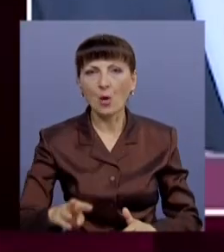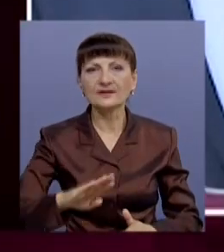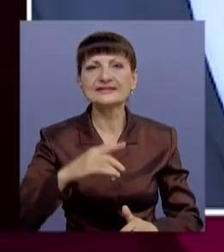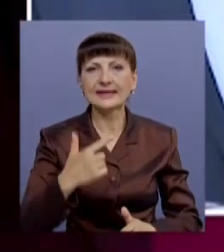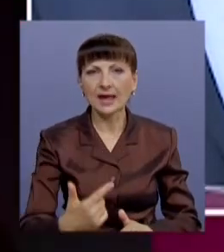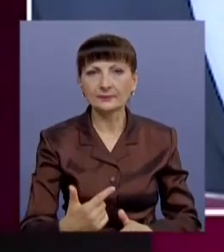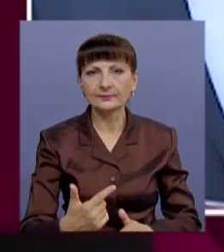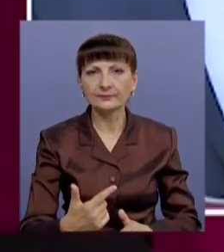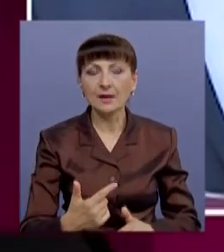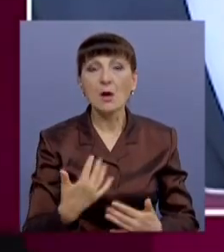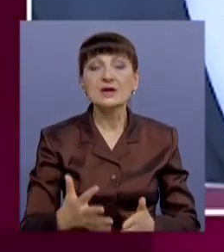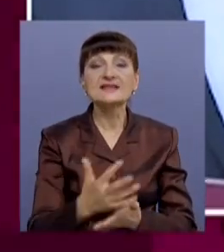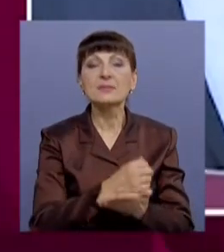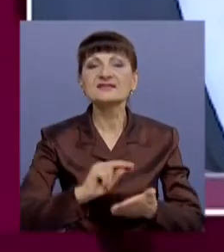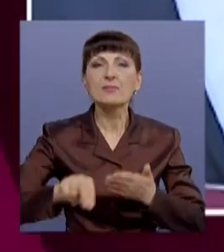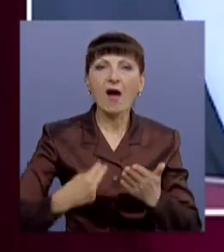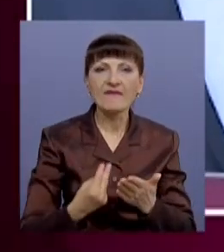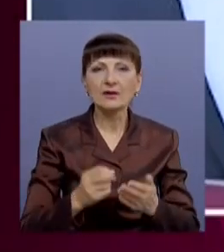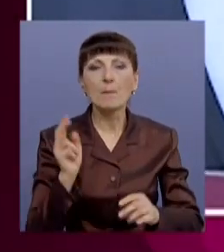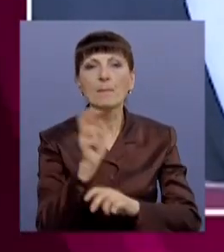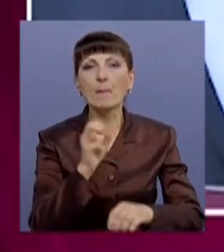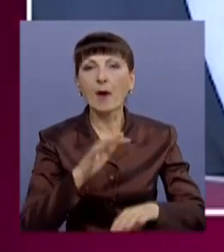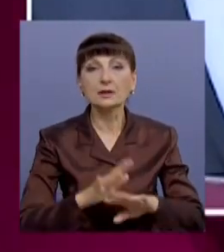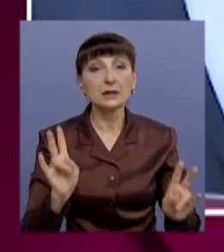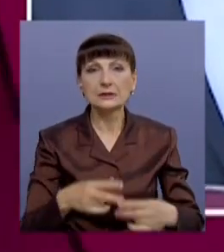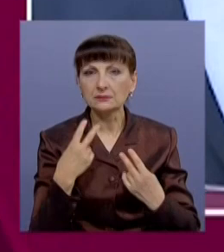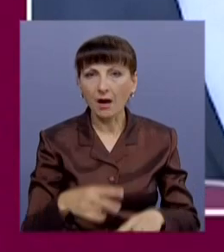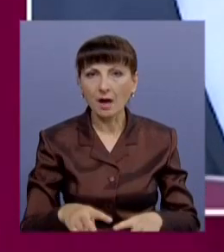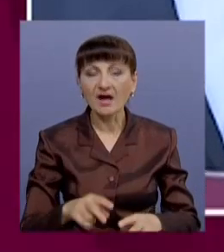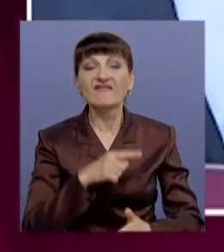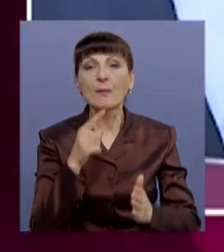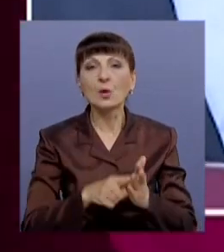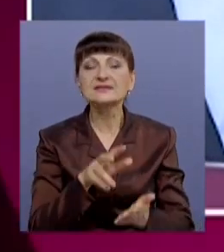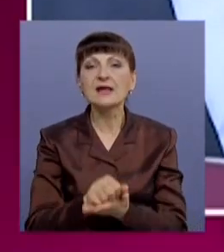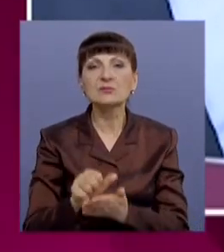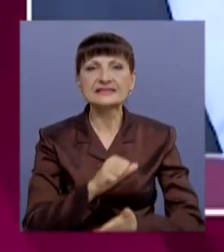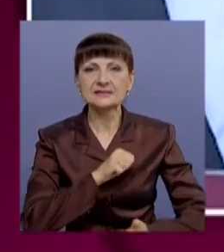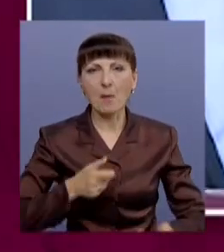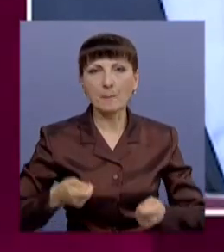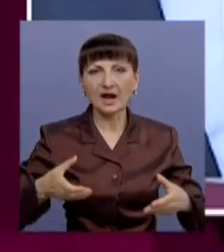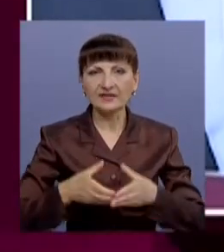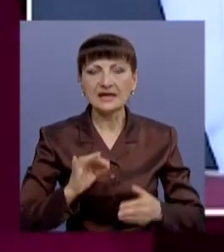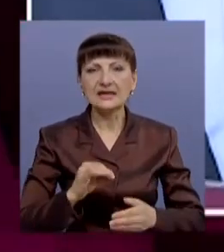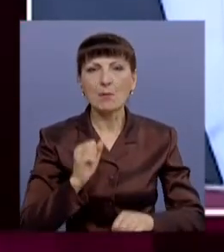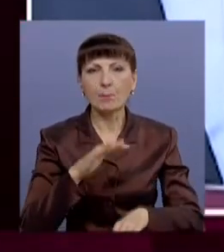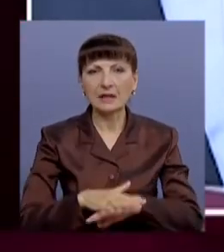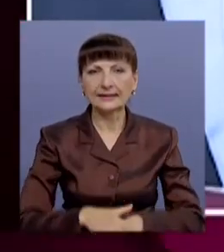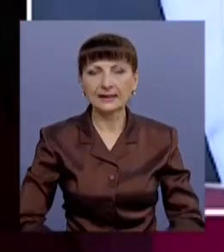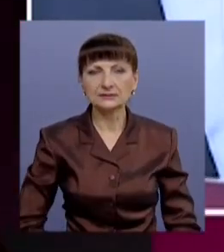тенге. Собирать справки и идти в банки не обязательно. Рутинным вопросом займется правительство и финансовые